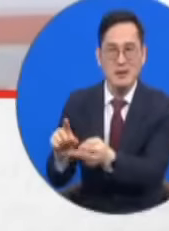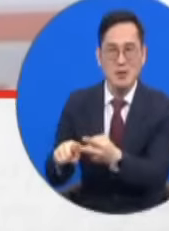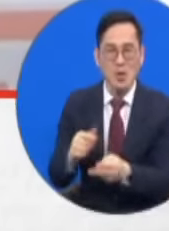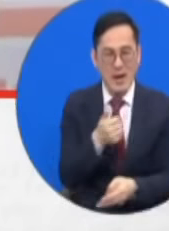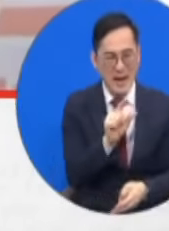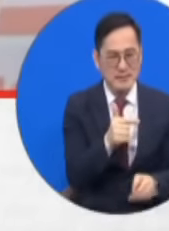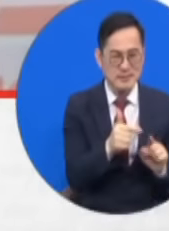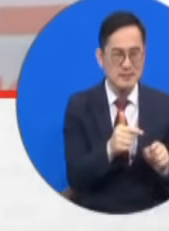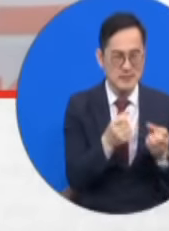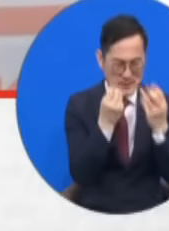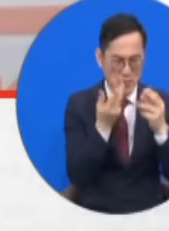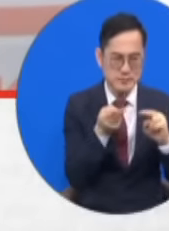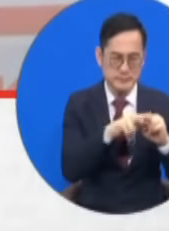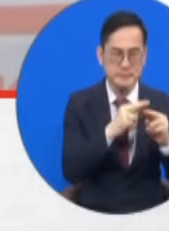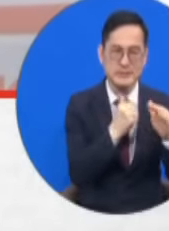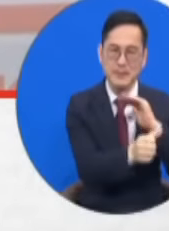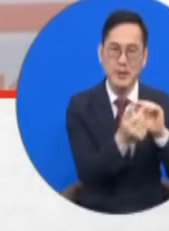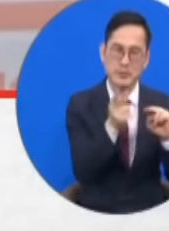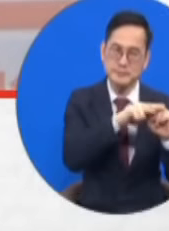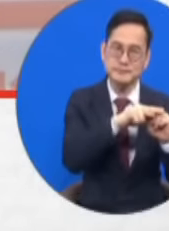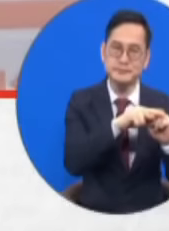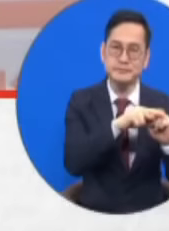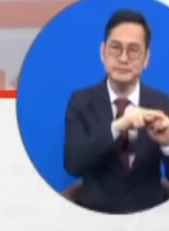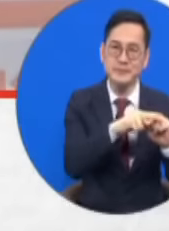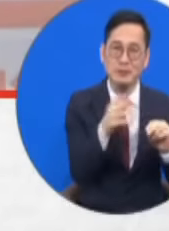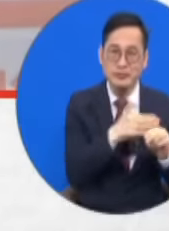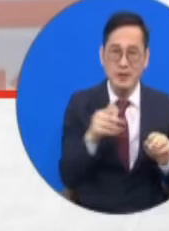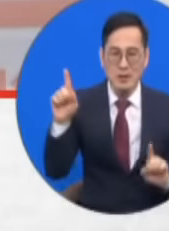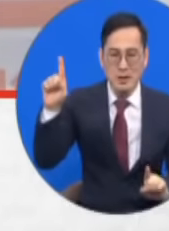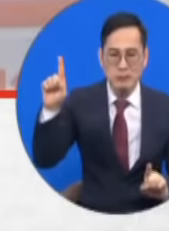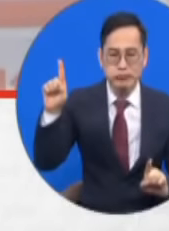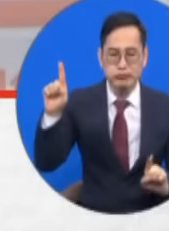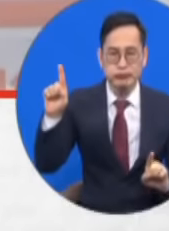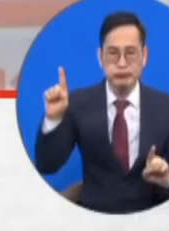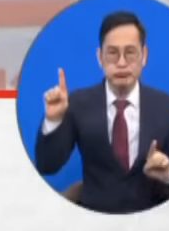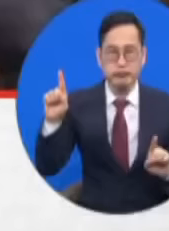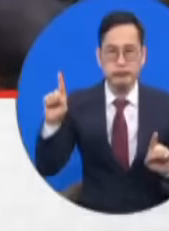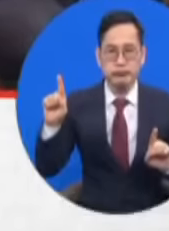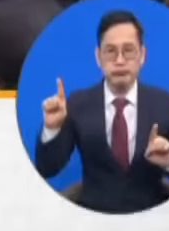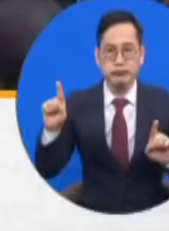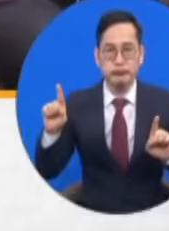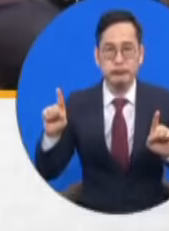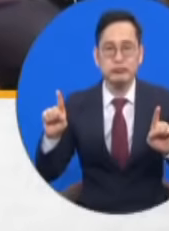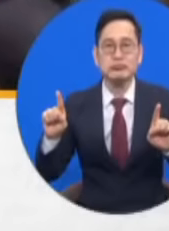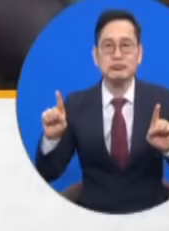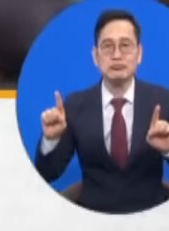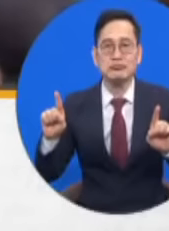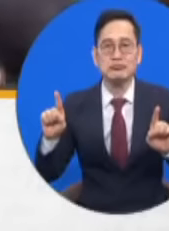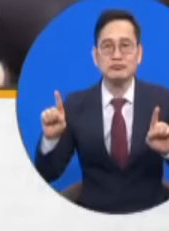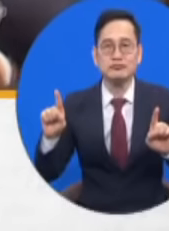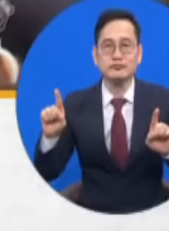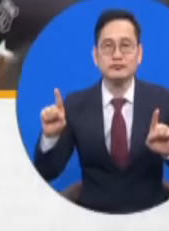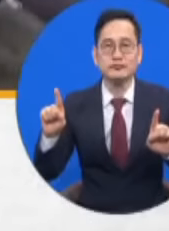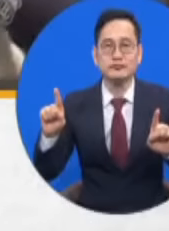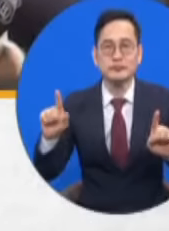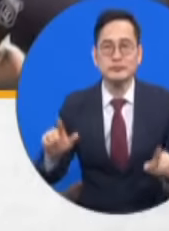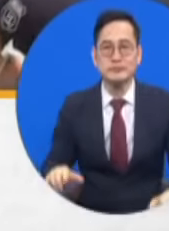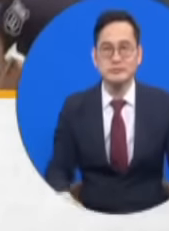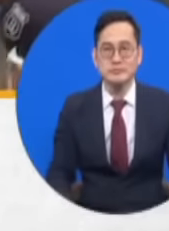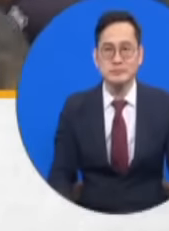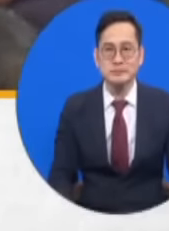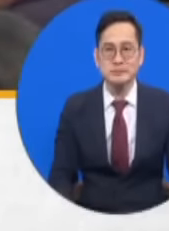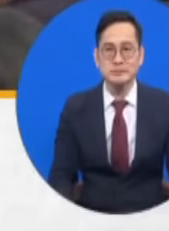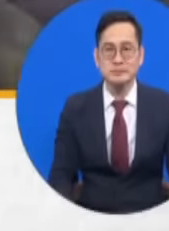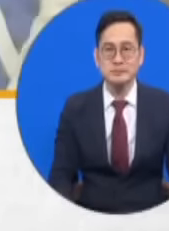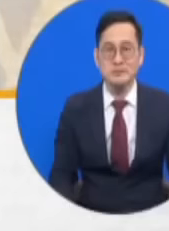한동훈 비대위원장이 들어서면서 새롭게 다른 모습을 보이면서 국민의힘이 힘을 얻어가던 선거. 그 과정이 황상무,